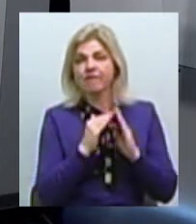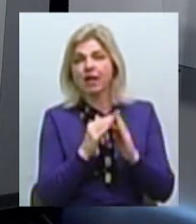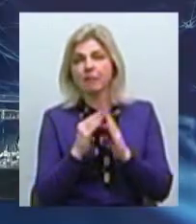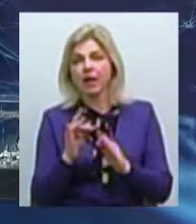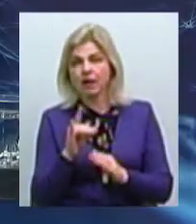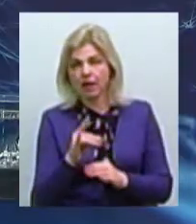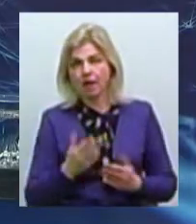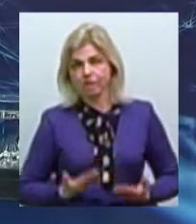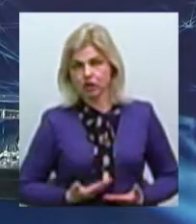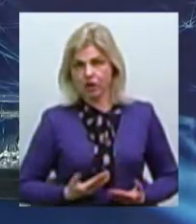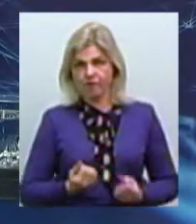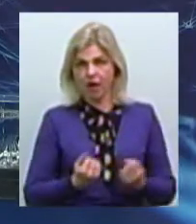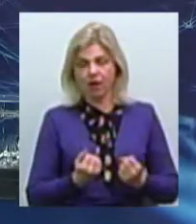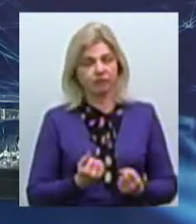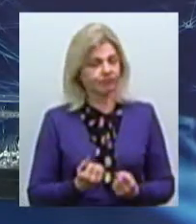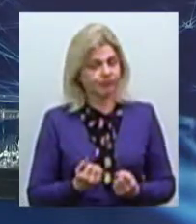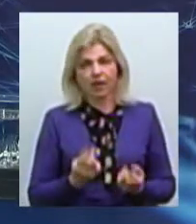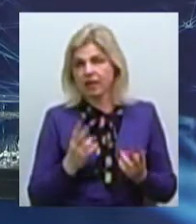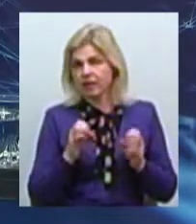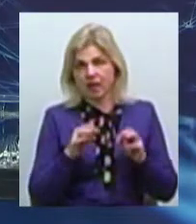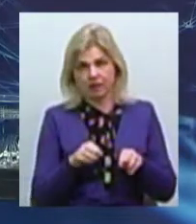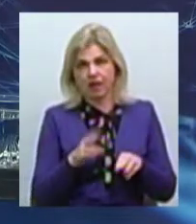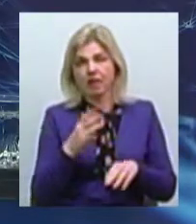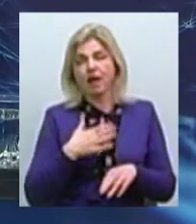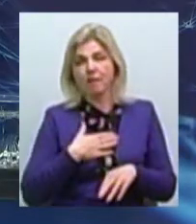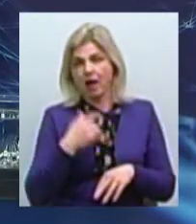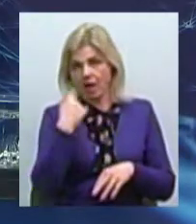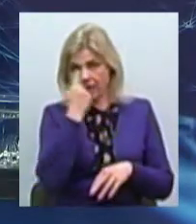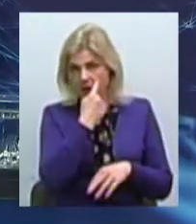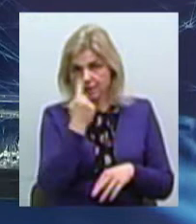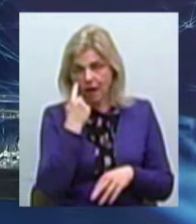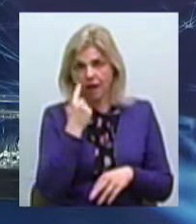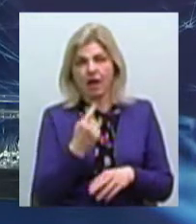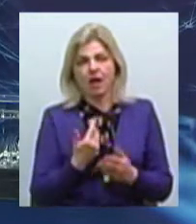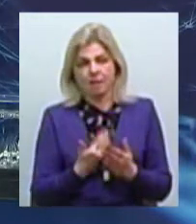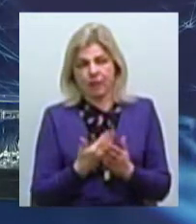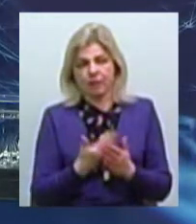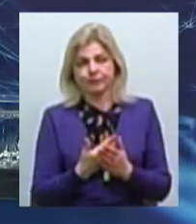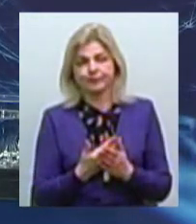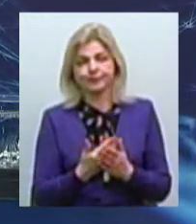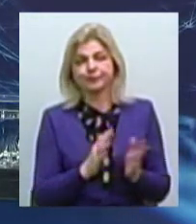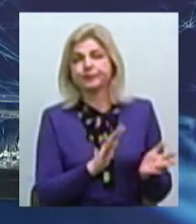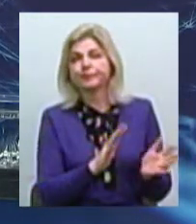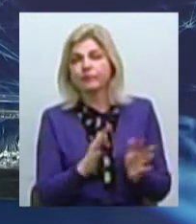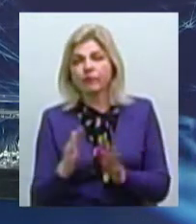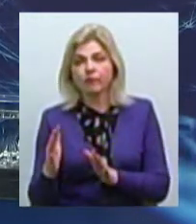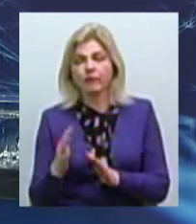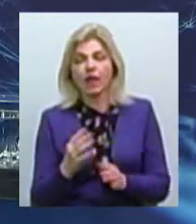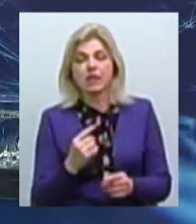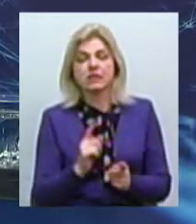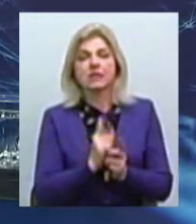далеко не все то есть вот на моих глазах определенные произошло смена поколений